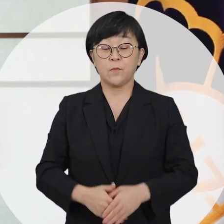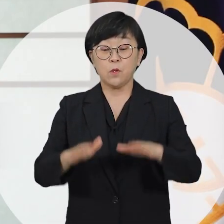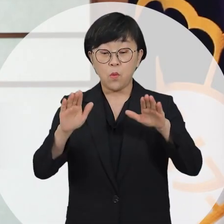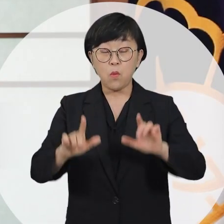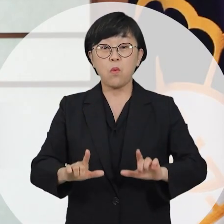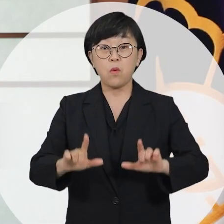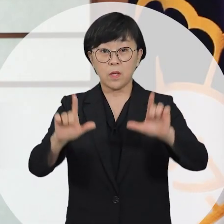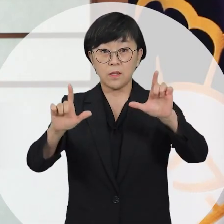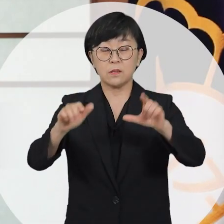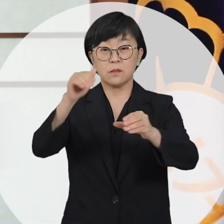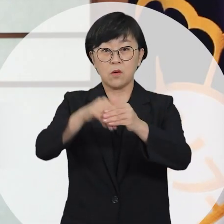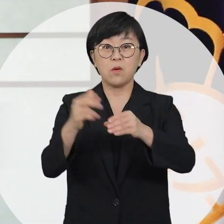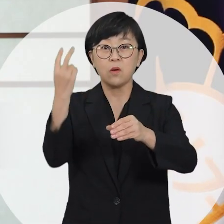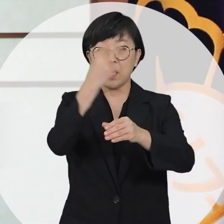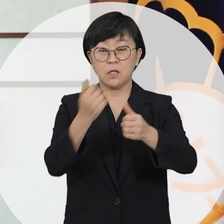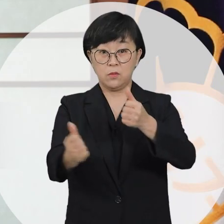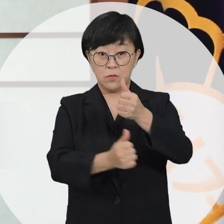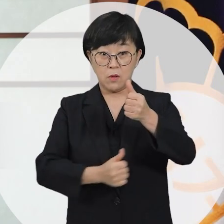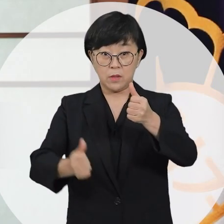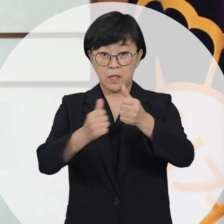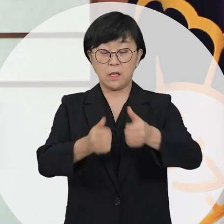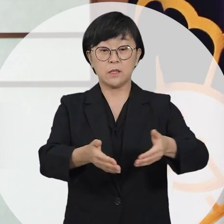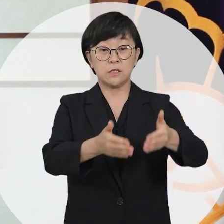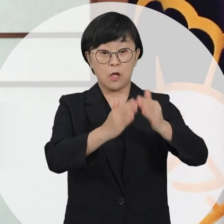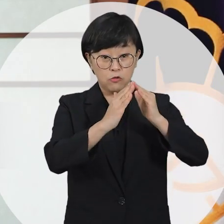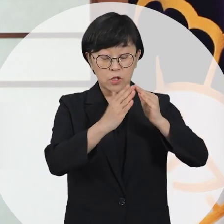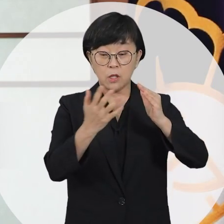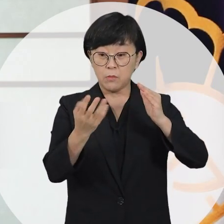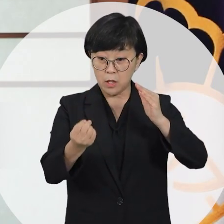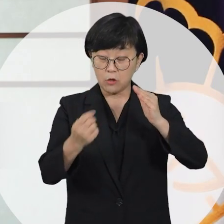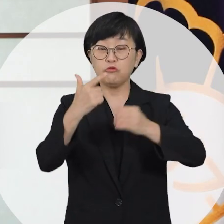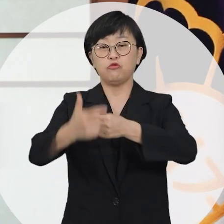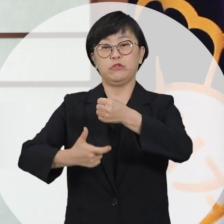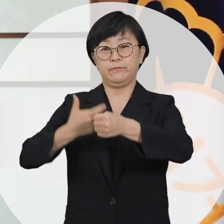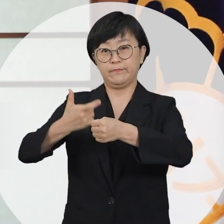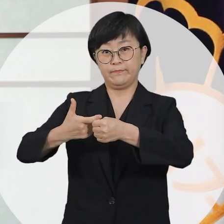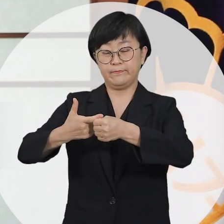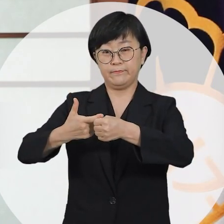원래는 선거관리위원회가 창설된 지 60년이 되는 해입니다.